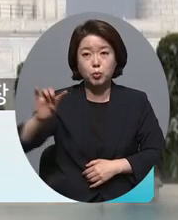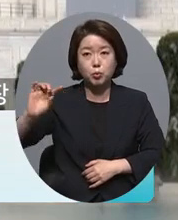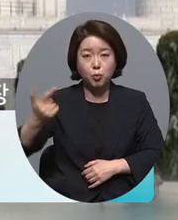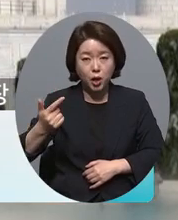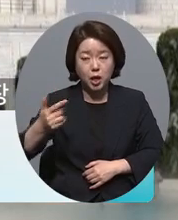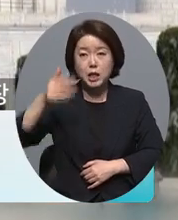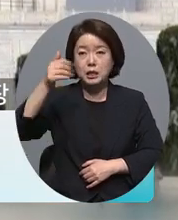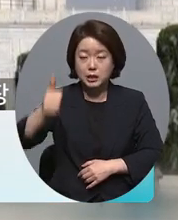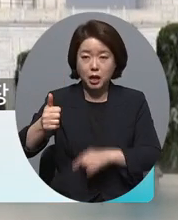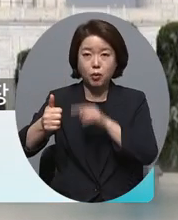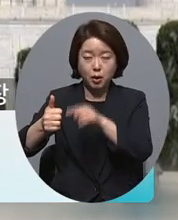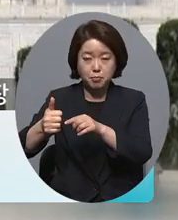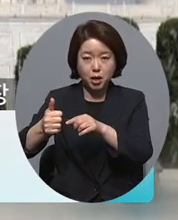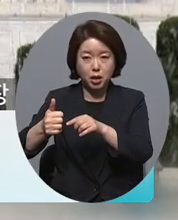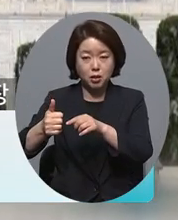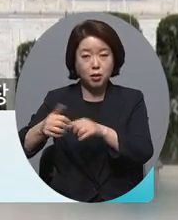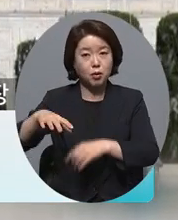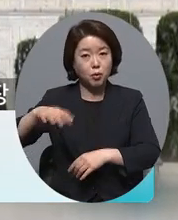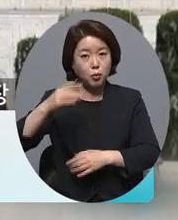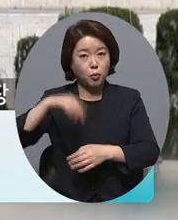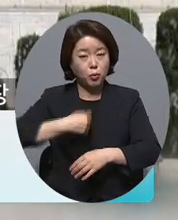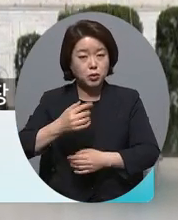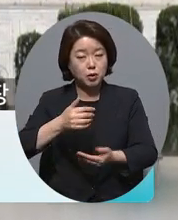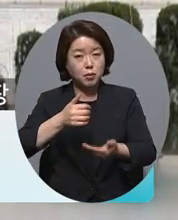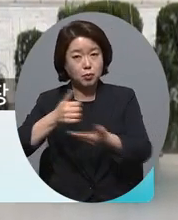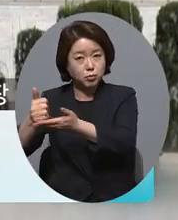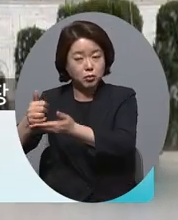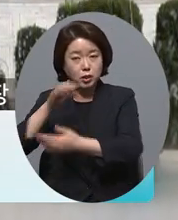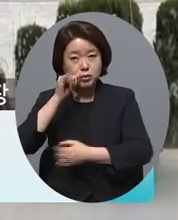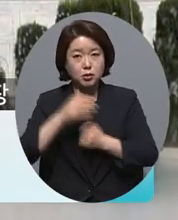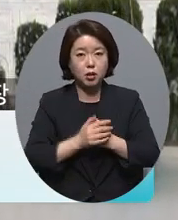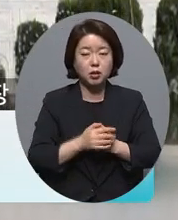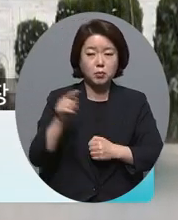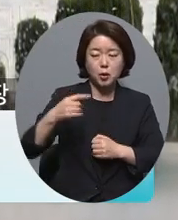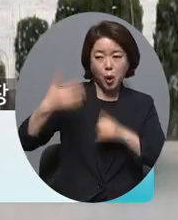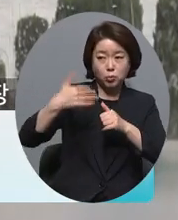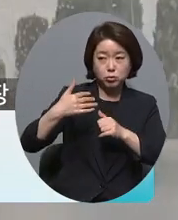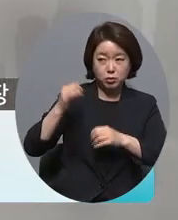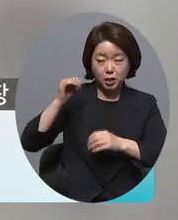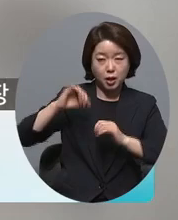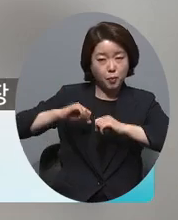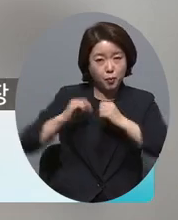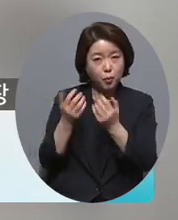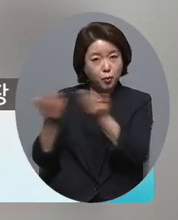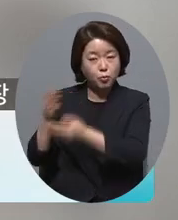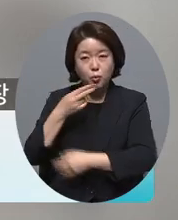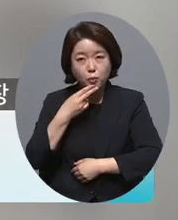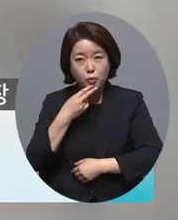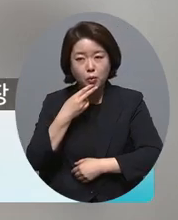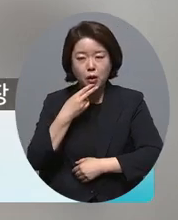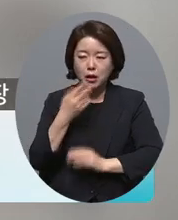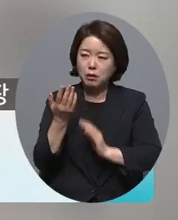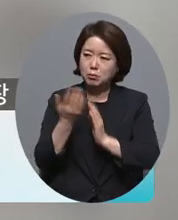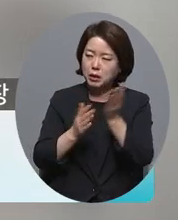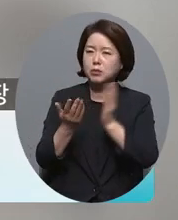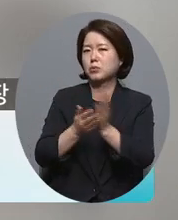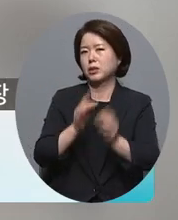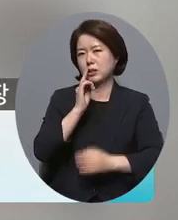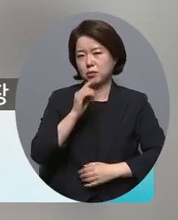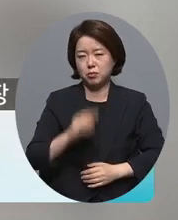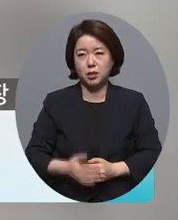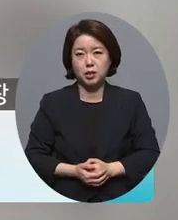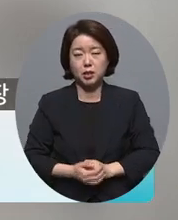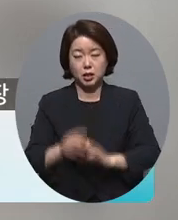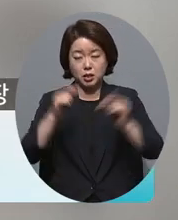그럼 그 부탁을 안 들어줬다는 얘기가 되잖아요 그런 점에서 앞뒤가 좀 맞지 않는 것으로 느껴지고 그 다음에 뭐 여러 가지